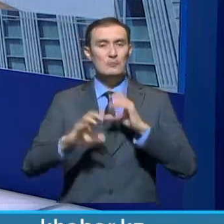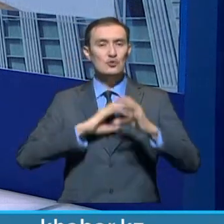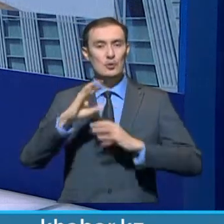турниров